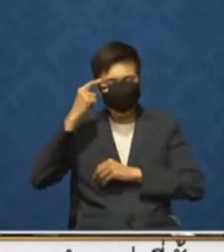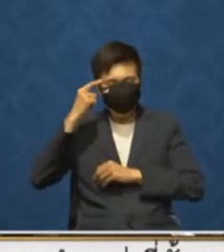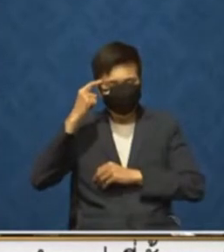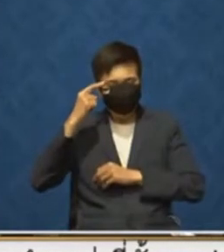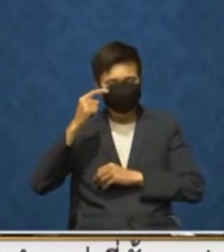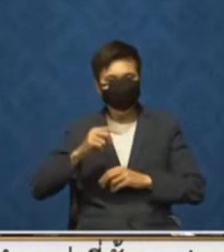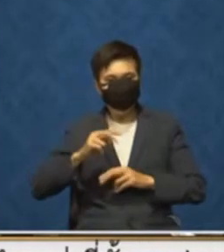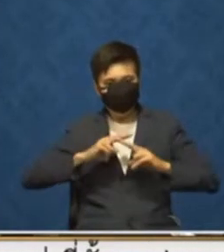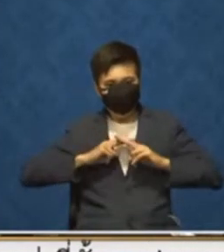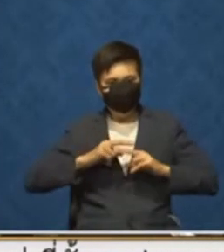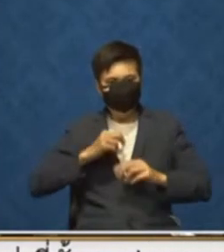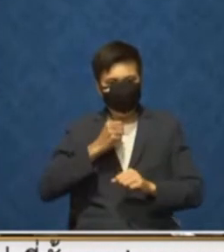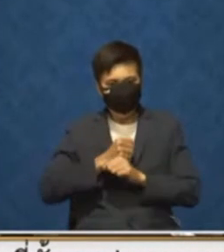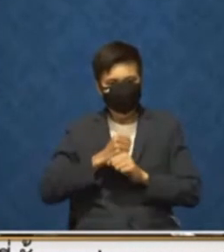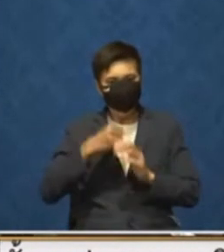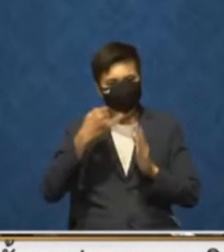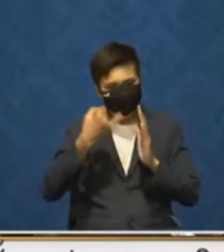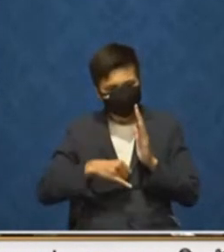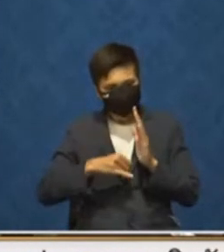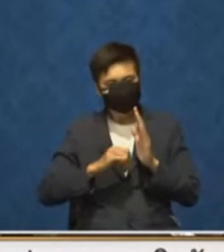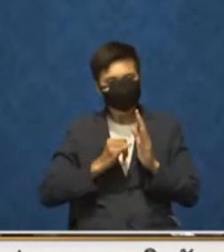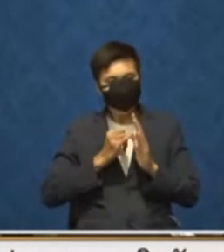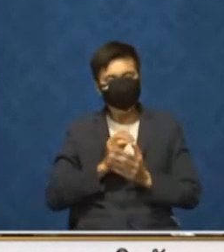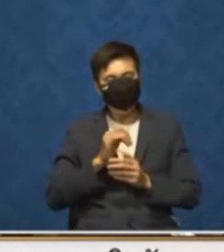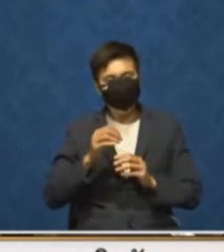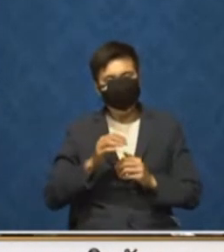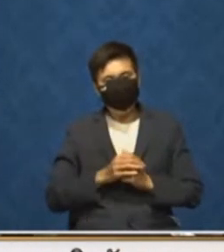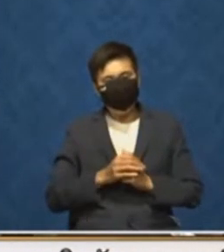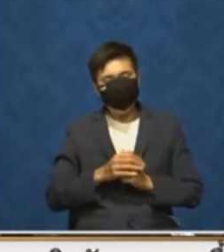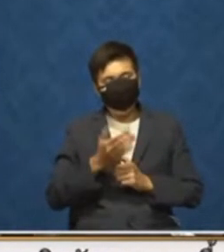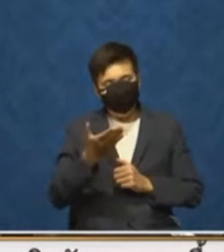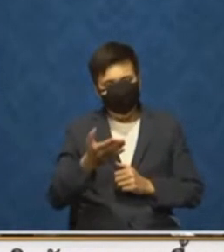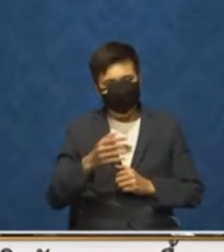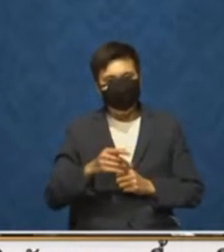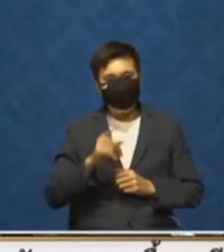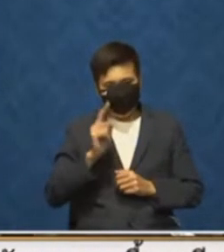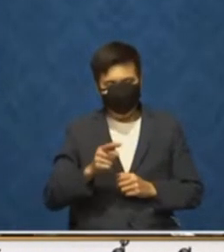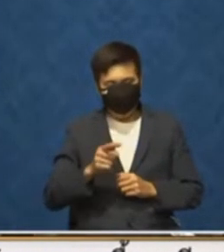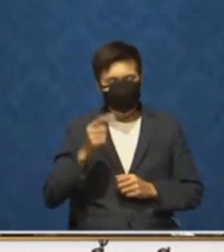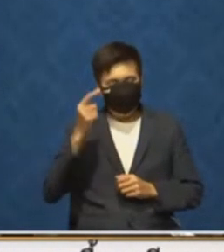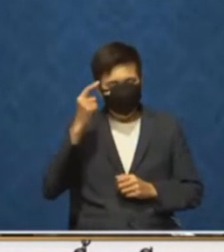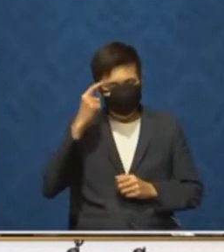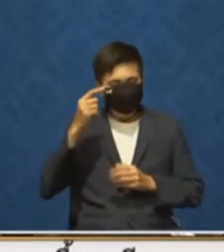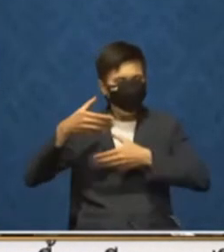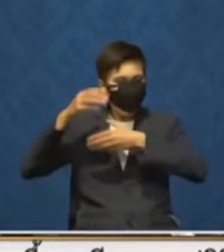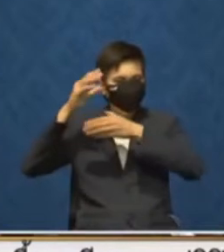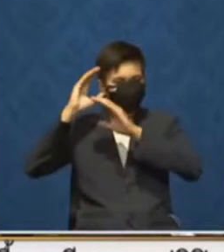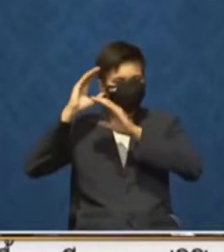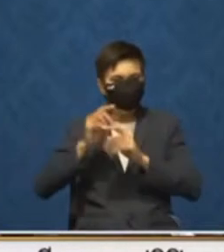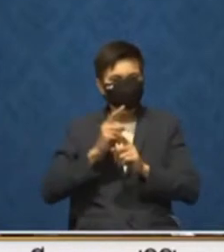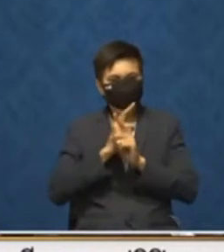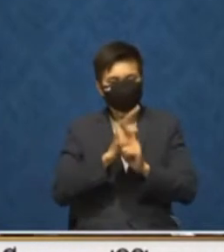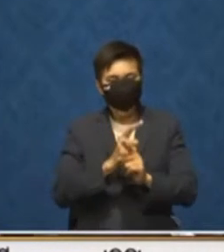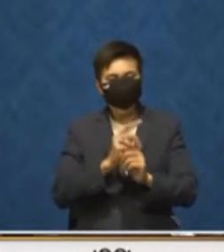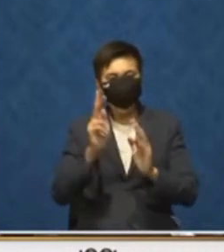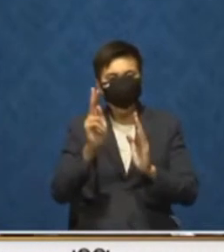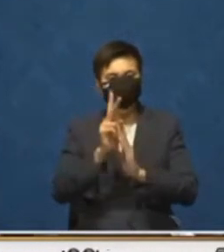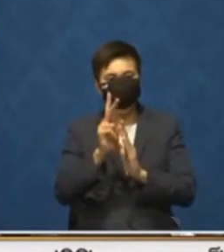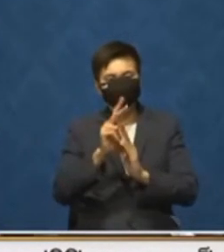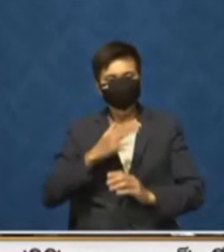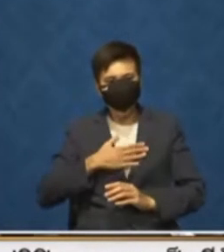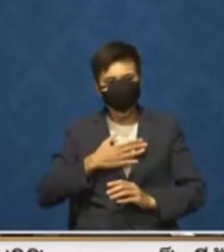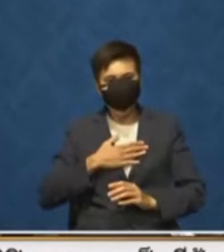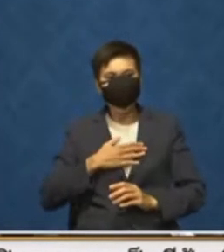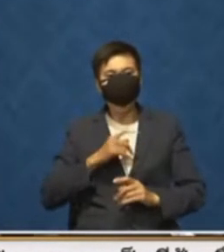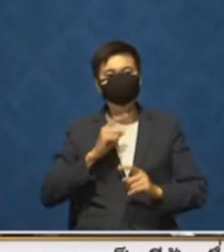คนแล้วว่าพวกเราคงจะดีกว่านี้ทั้งท่านนายกได้พิจารณาตัวเองตามเงื่อนไขที่ผมได้เจอจาแล้วก็พูดกัน